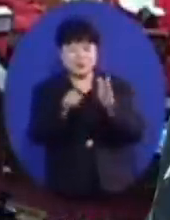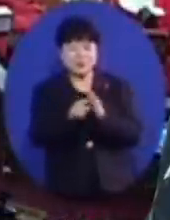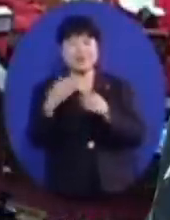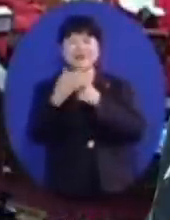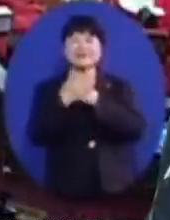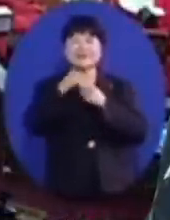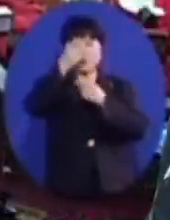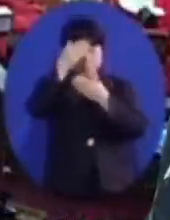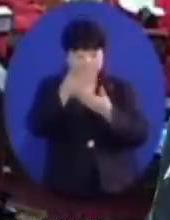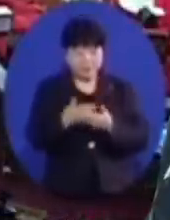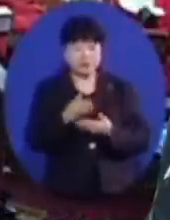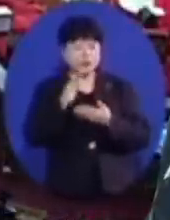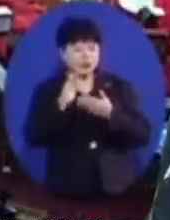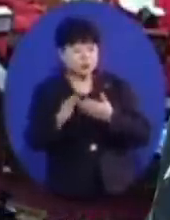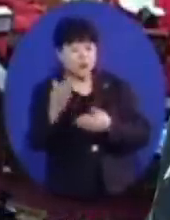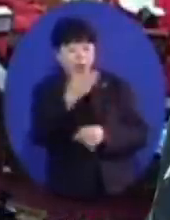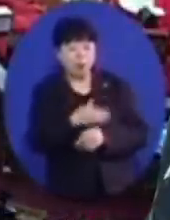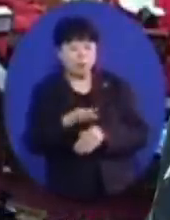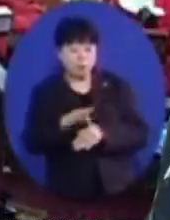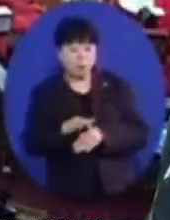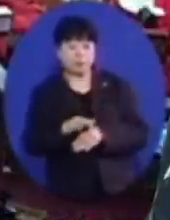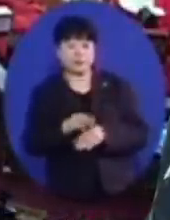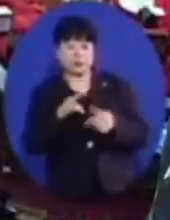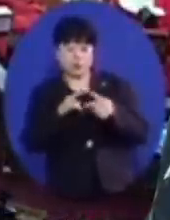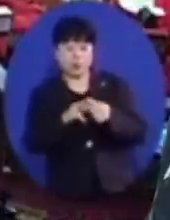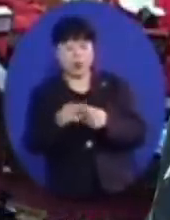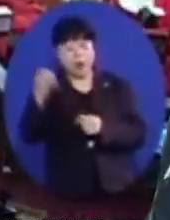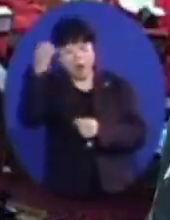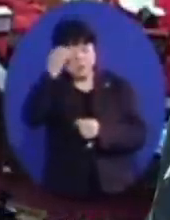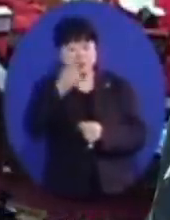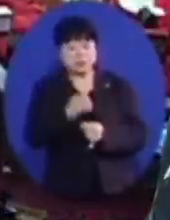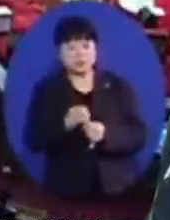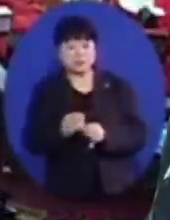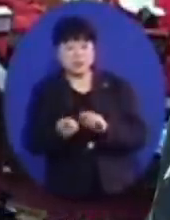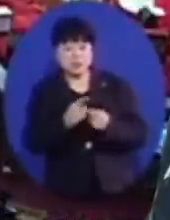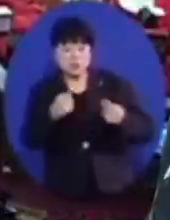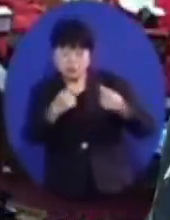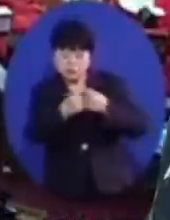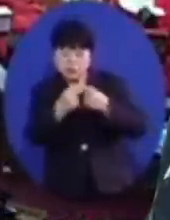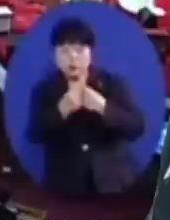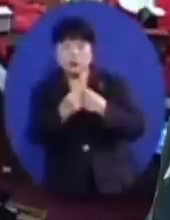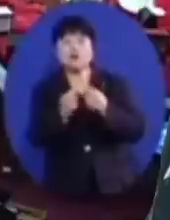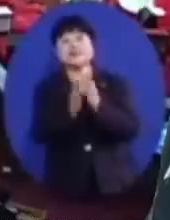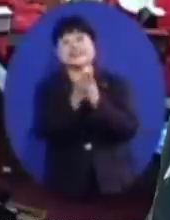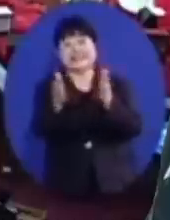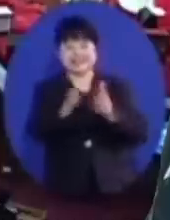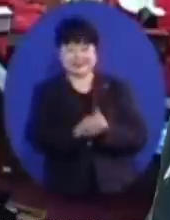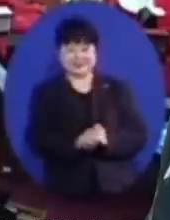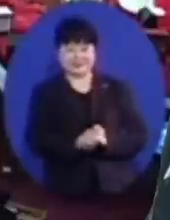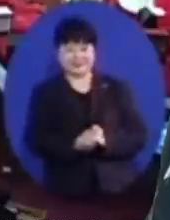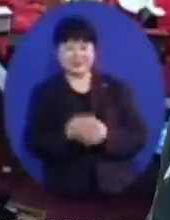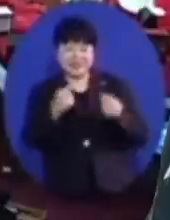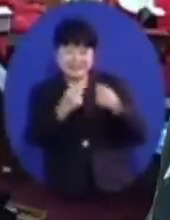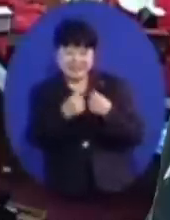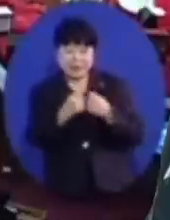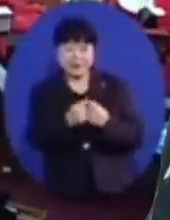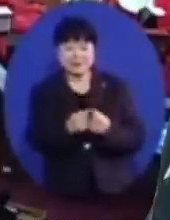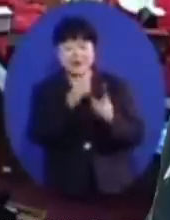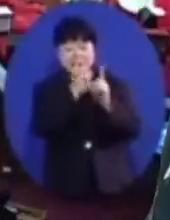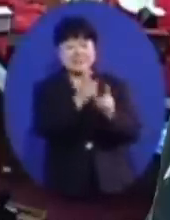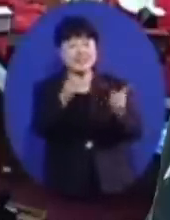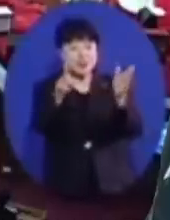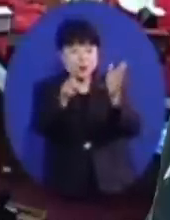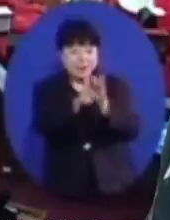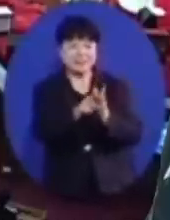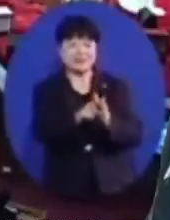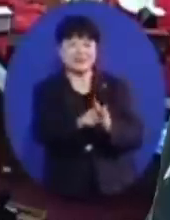믿어 은혜로 구원받은 이후에 육신과 성령의 치열한 싸움이 우리 속에 시작되는 것입니다 우리가이 싸움에서 승리하기 위하여